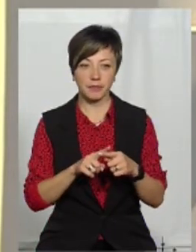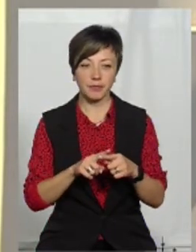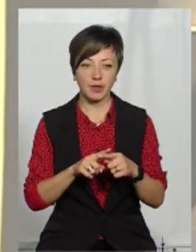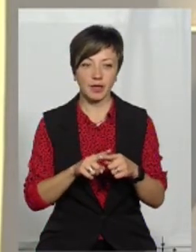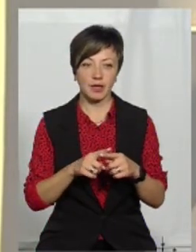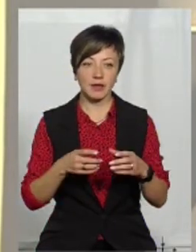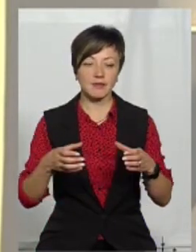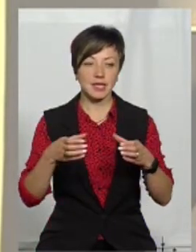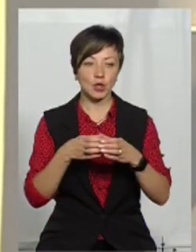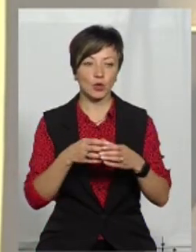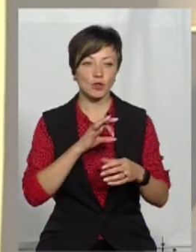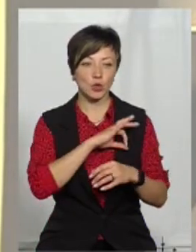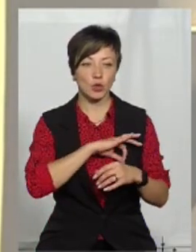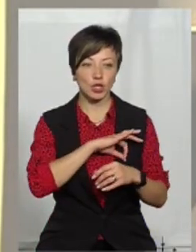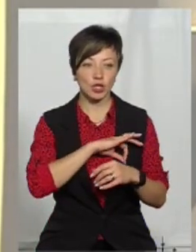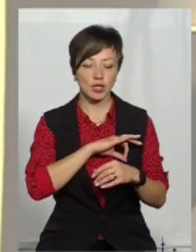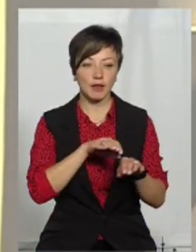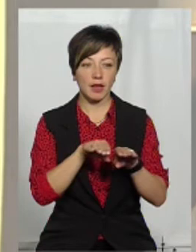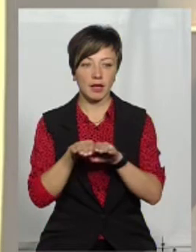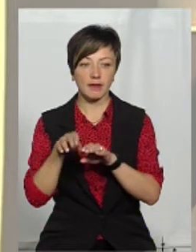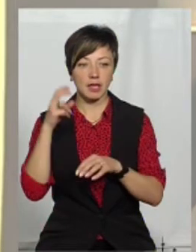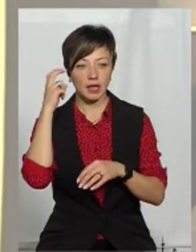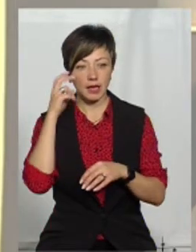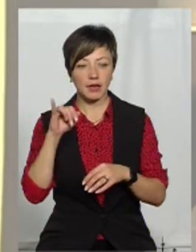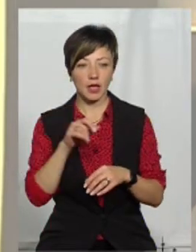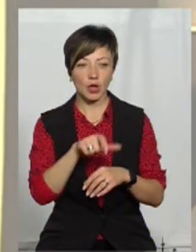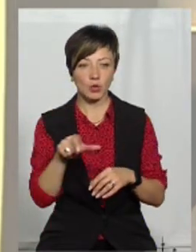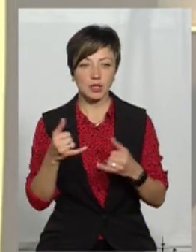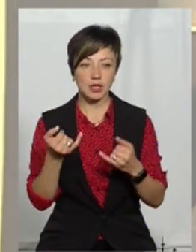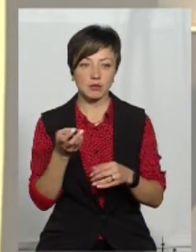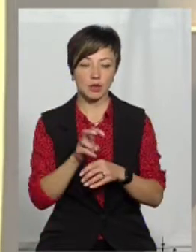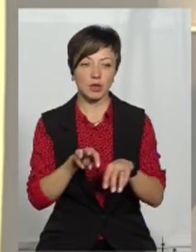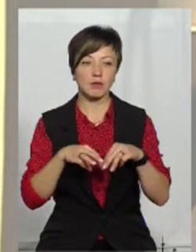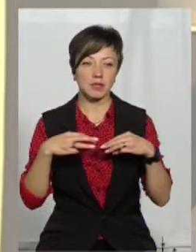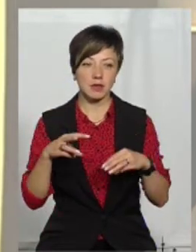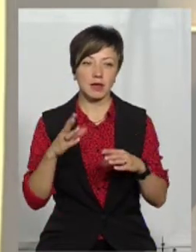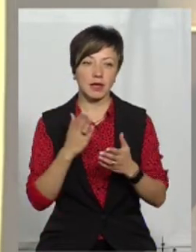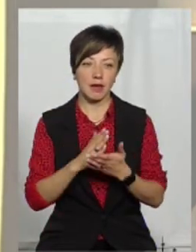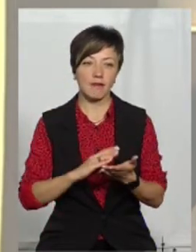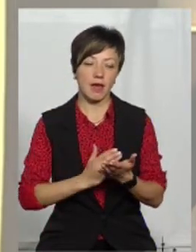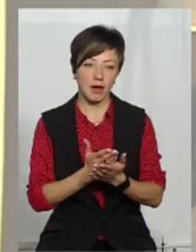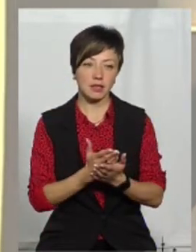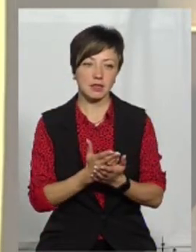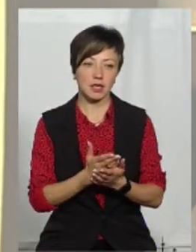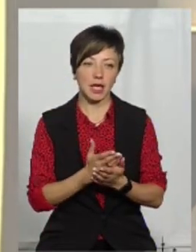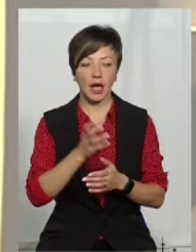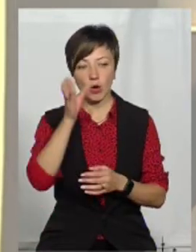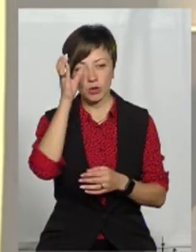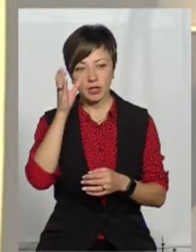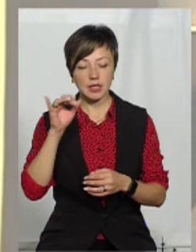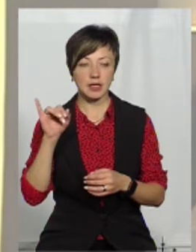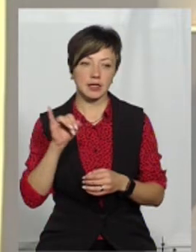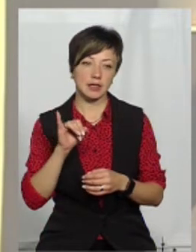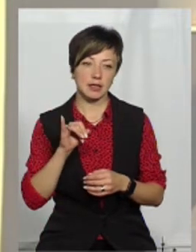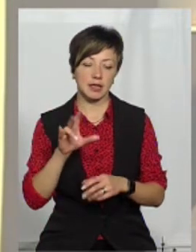адвокат, середовище юридичне на рівні Києва. І ті люди, які зараз приходять дійсно в міністерство, вважають дуже якісні і ерудити,